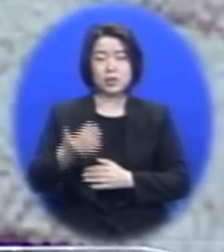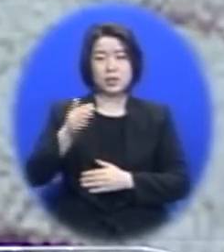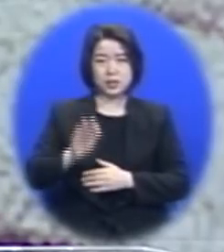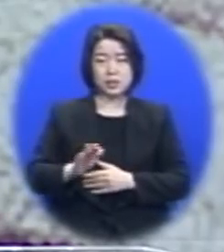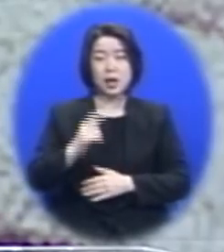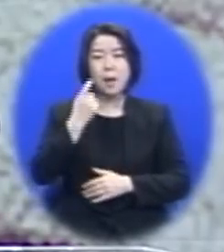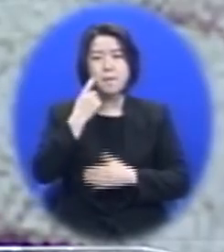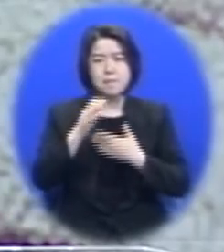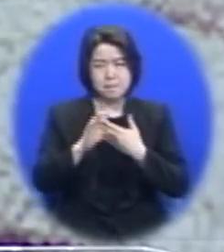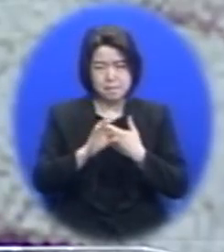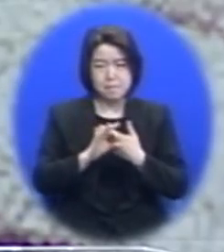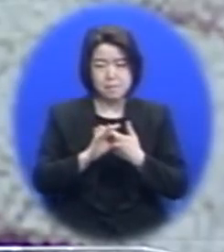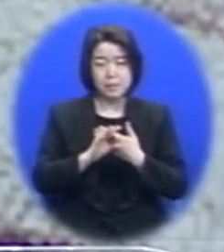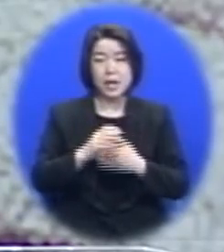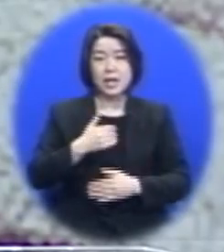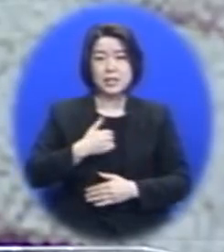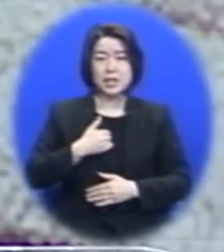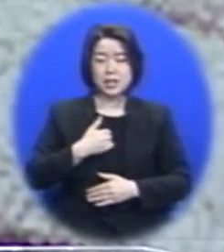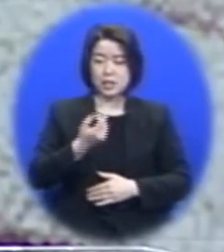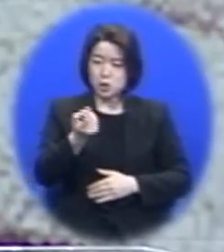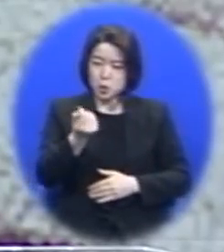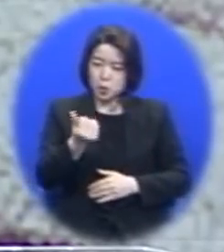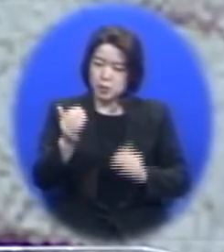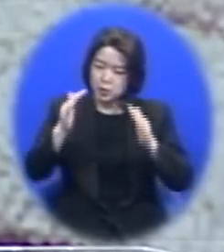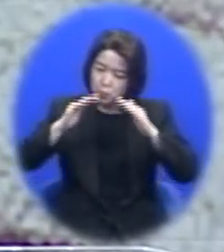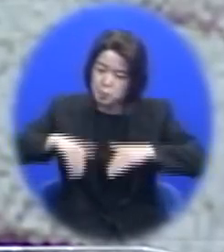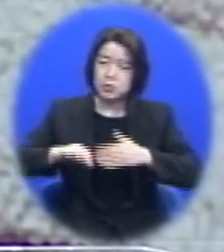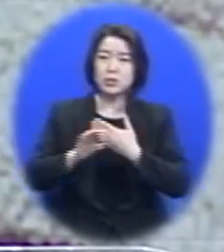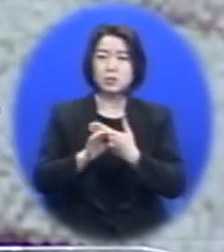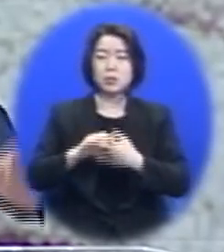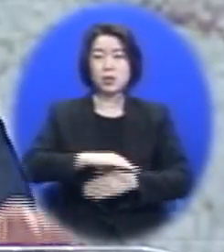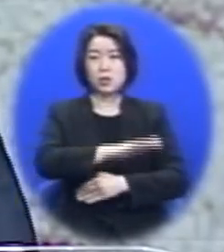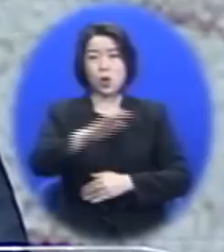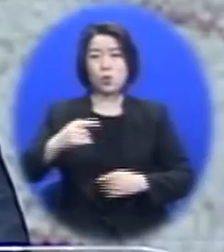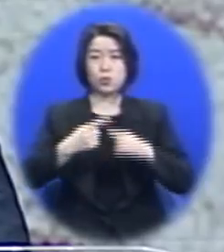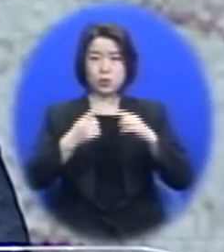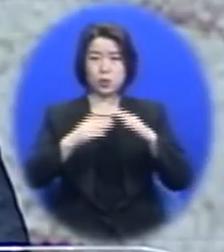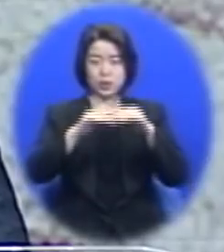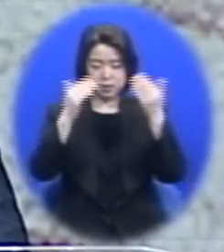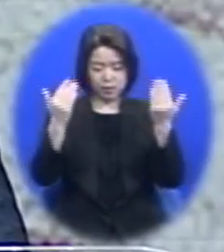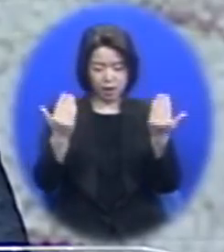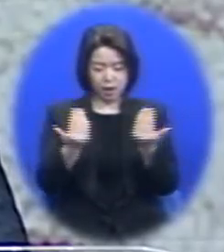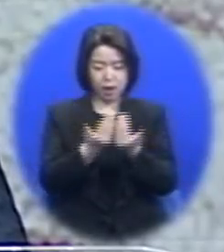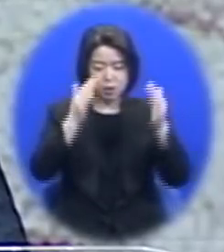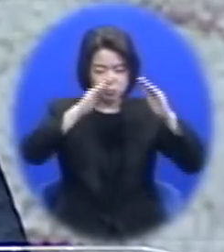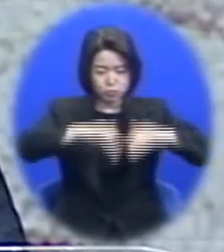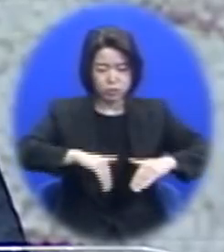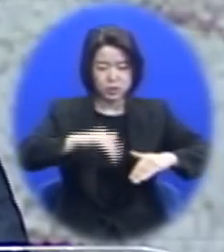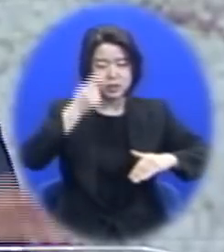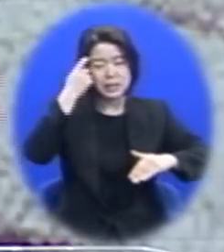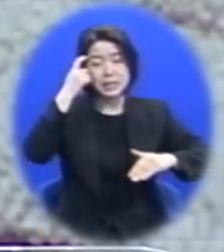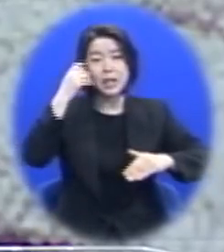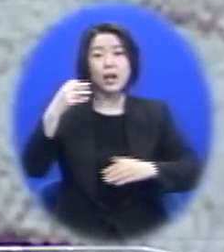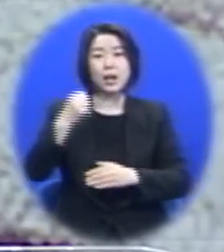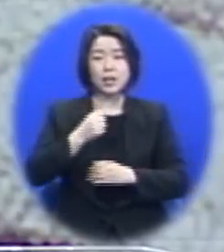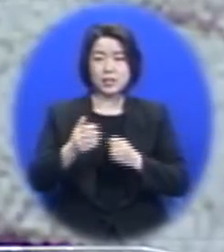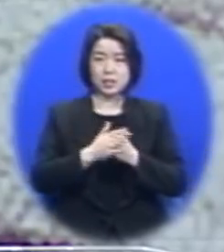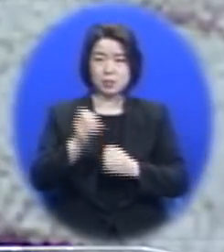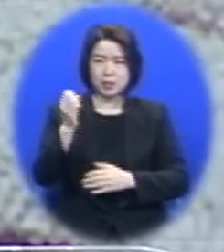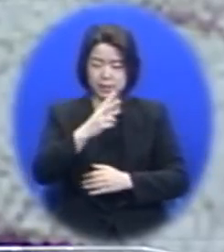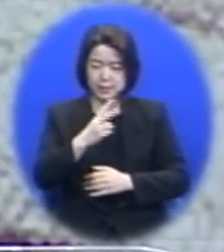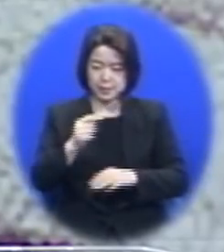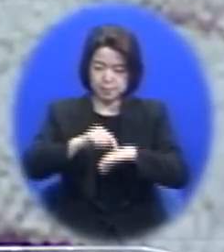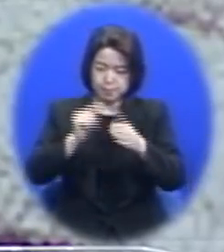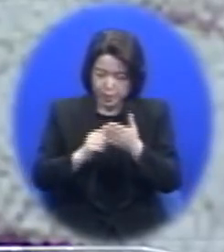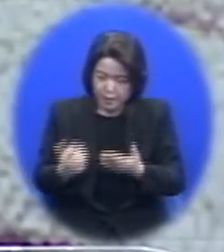만약에 제가 조금이라도 무너지면 우리 교회는 다 무너진다 네 생각이 등이 다시 또 마음을